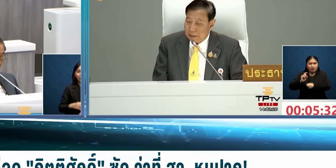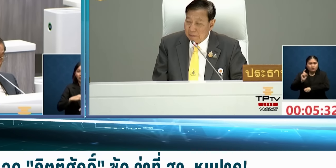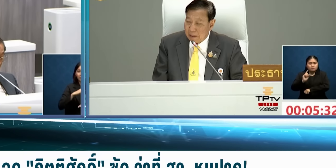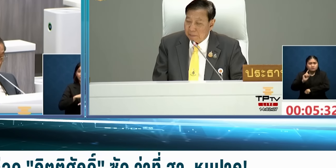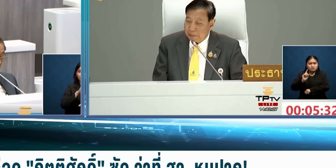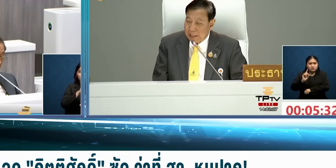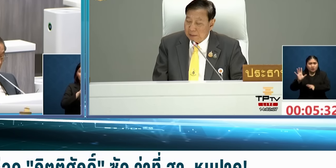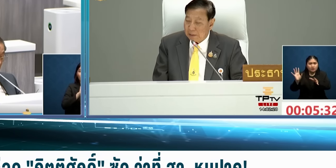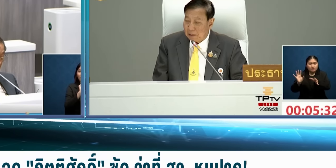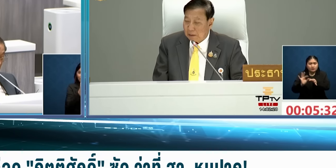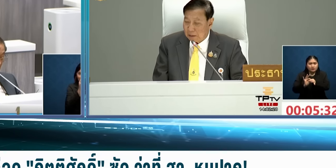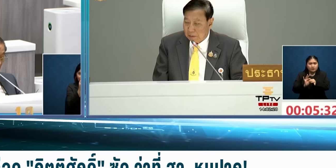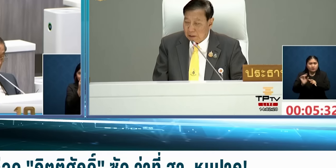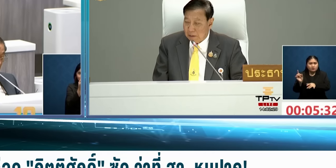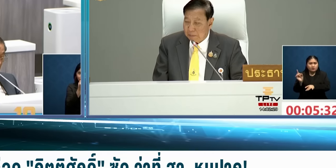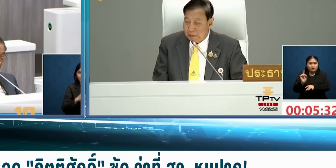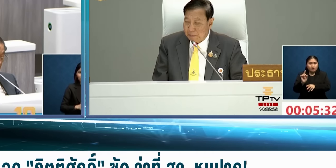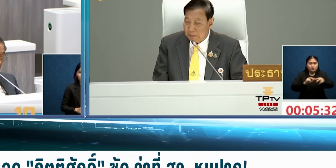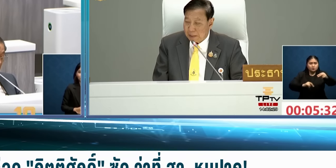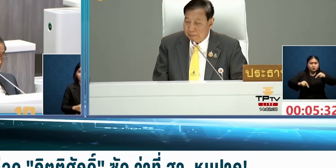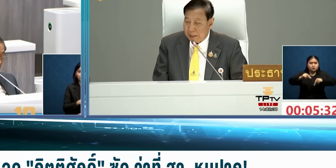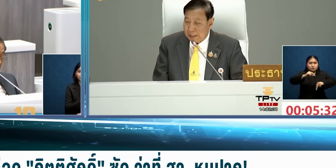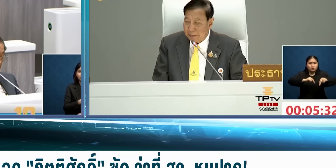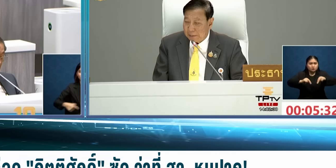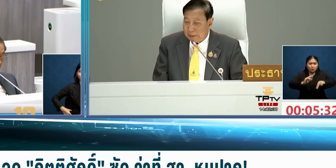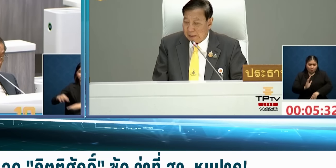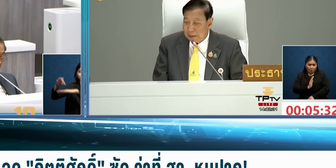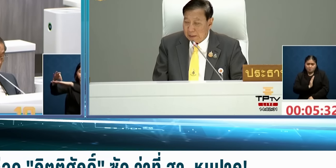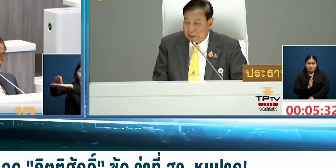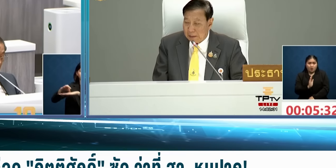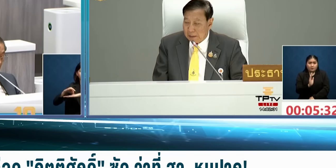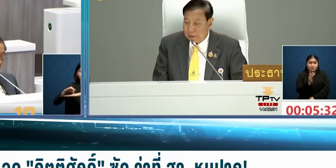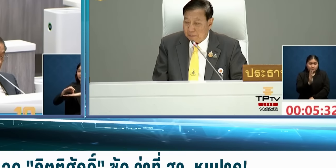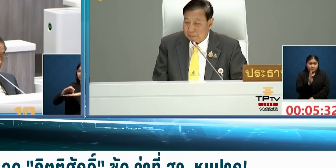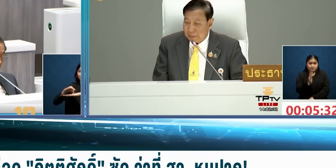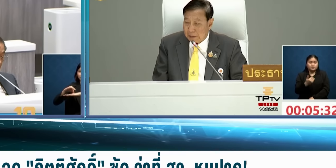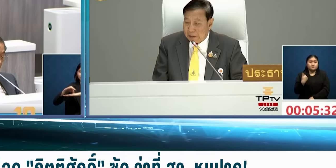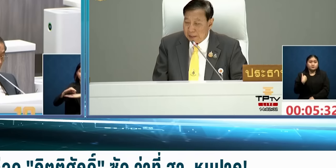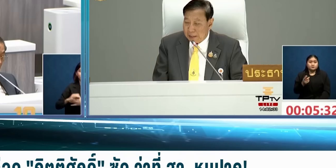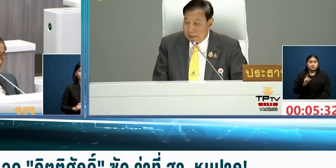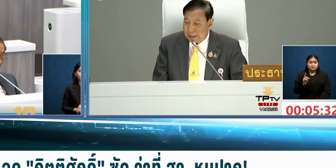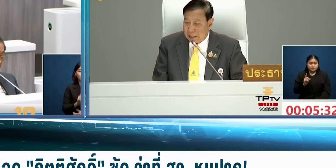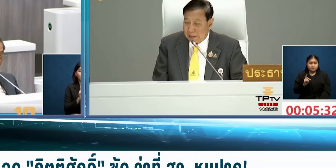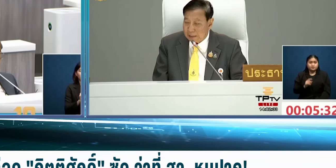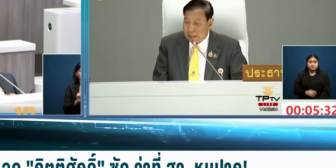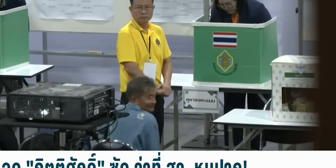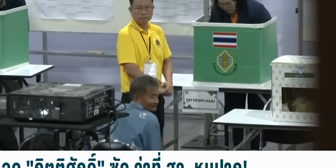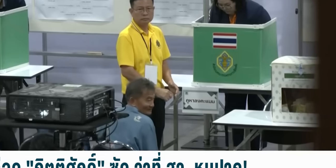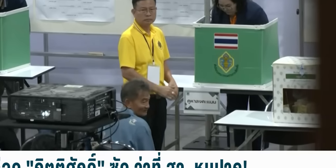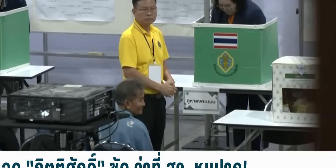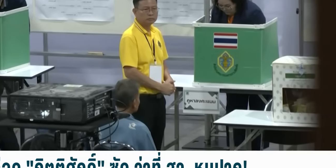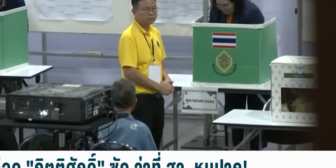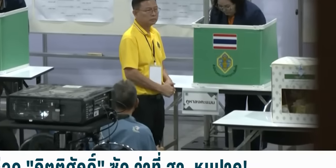มตราบใดที่ยังได้เงินเดือนแล้วก็เบี้ยเลี้ยงแต่ไม่ปฏิบัติหน้าที่นั่นก็หมายความว่าเอาเปรียบงบประมาณแผ่นดินสว.กฤ